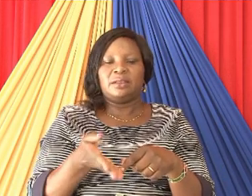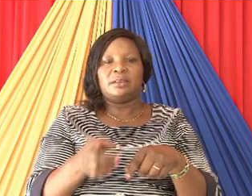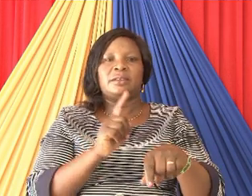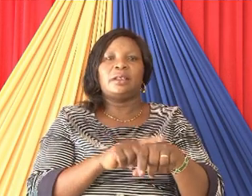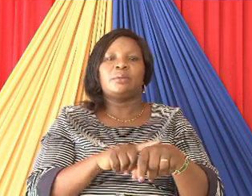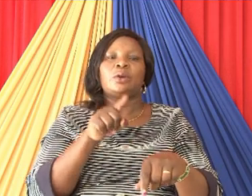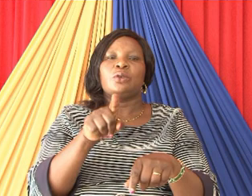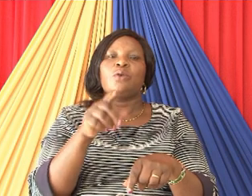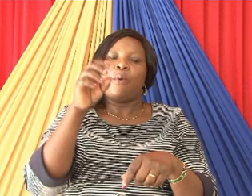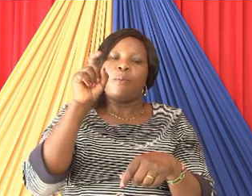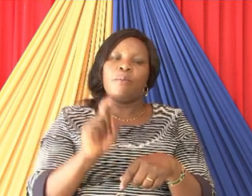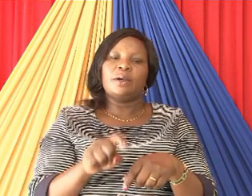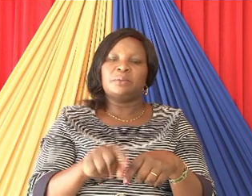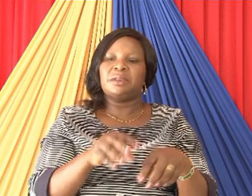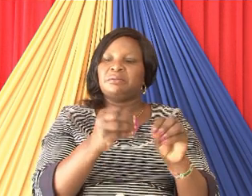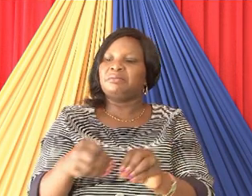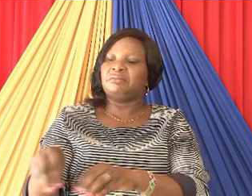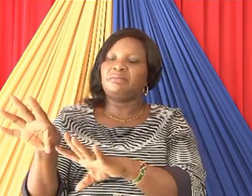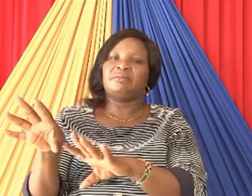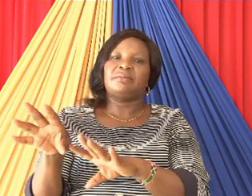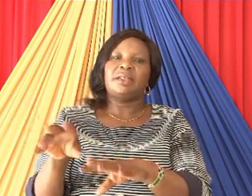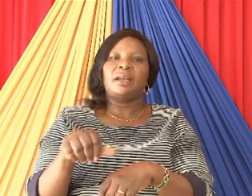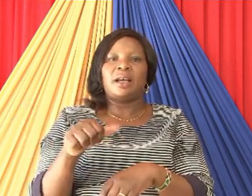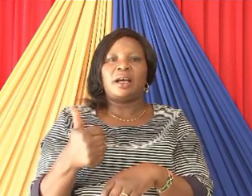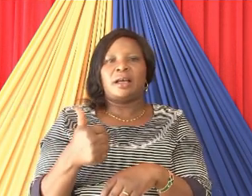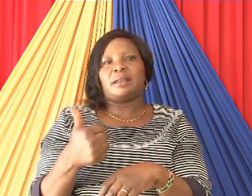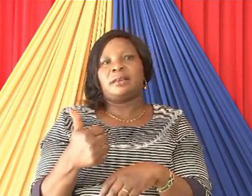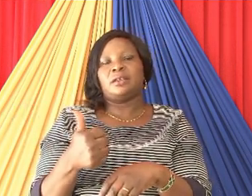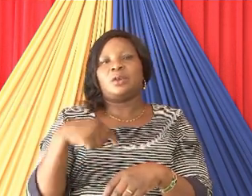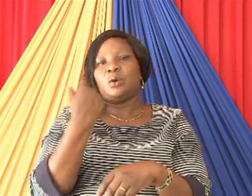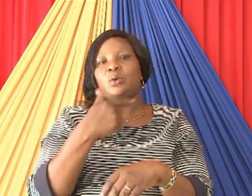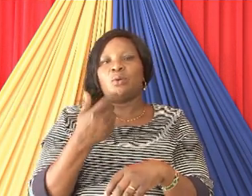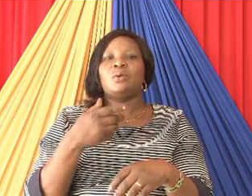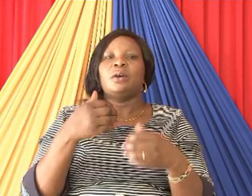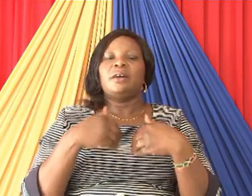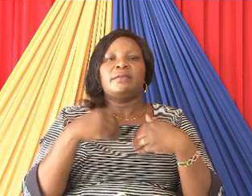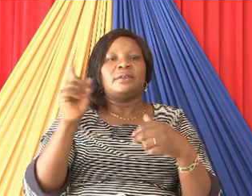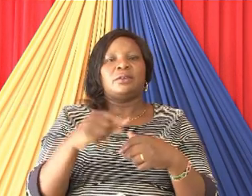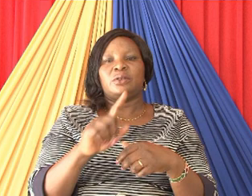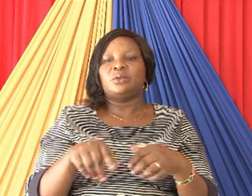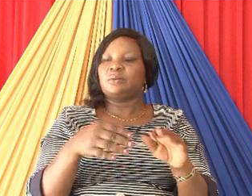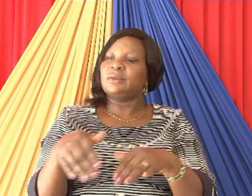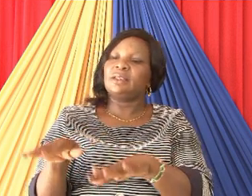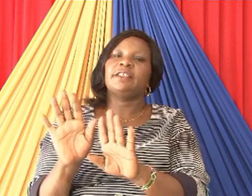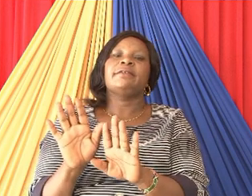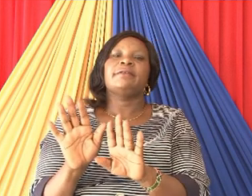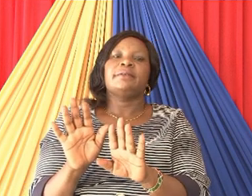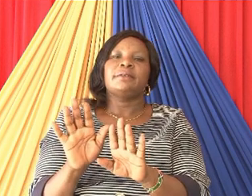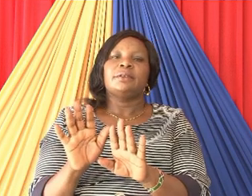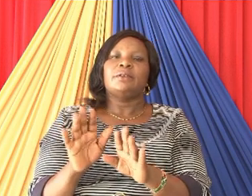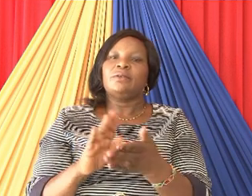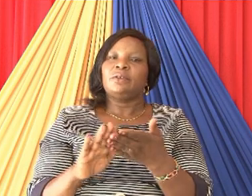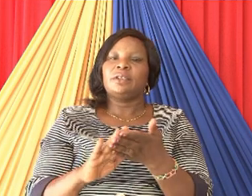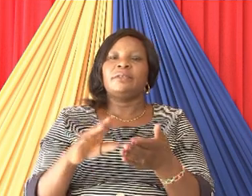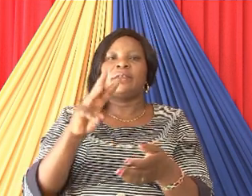yako yawe mazuri na upate kuendelea na kumzalia Mungu mazao. So we have to